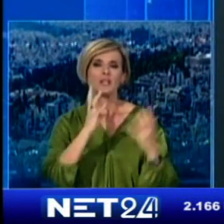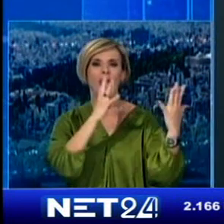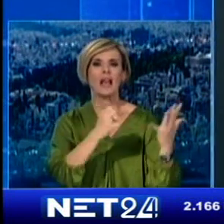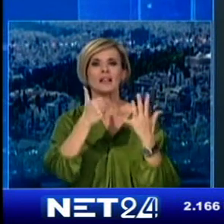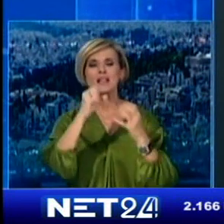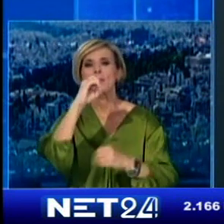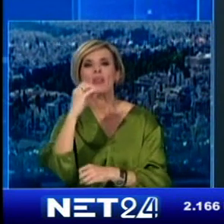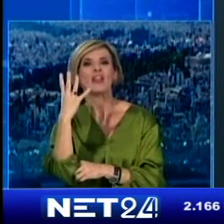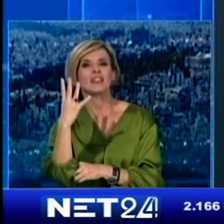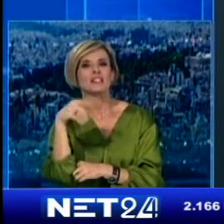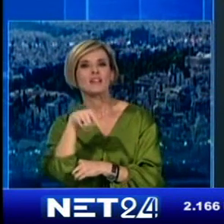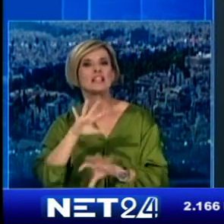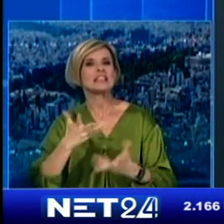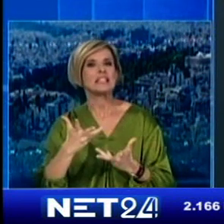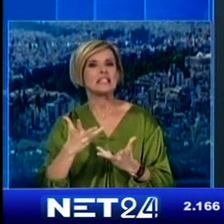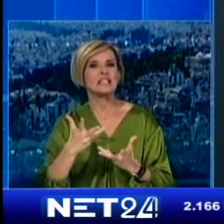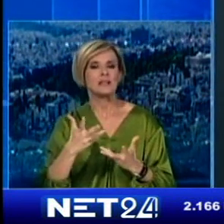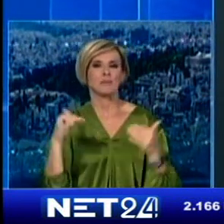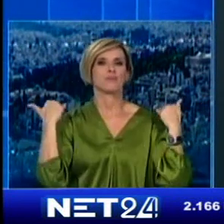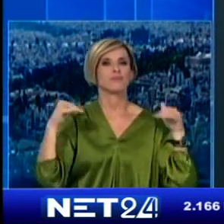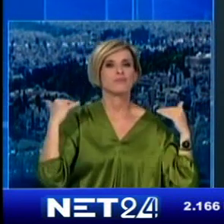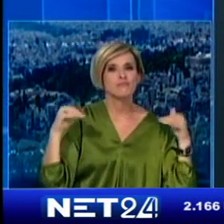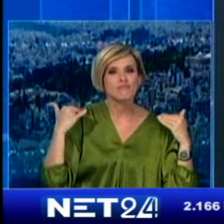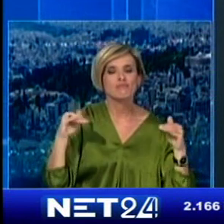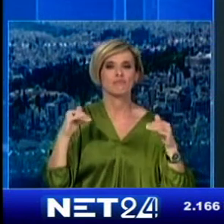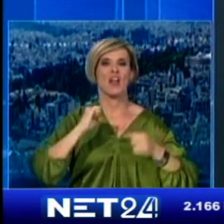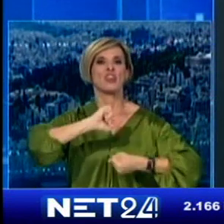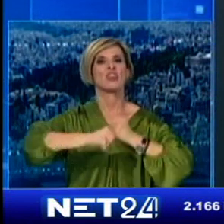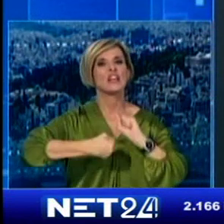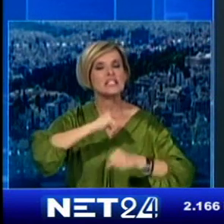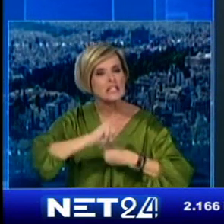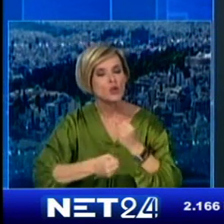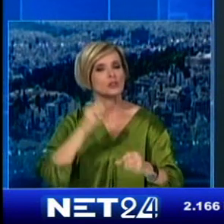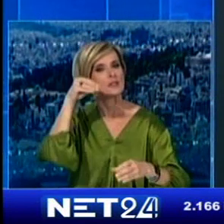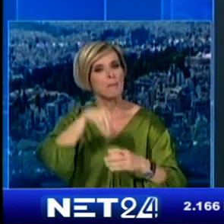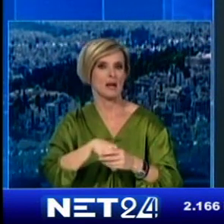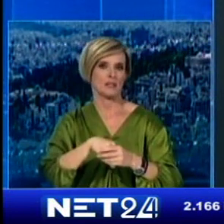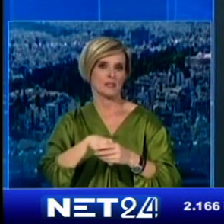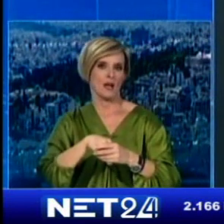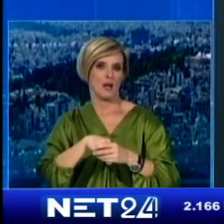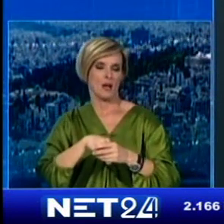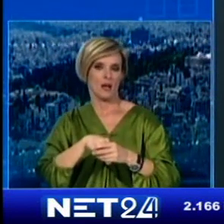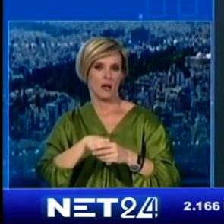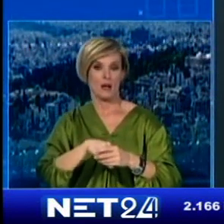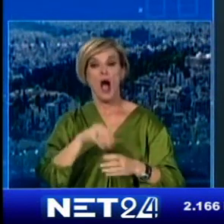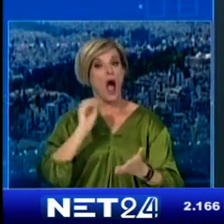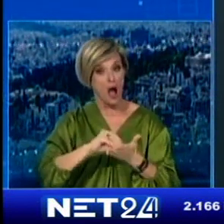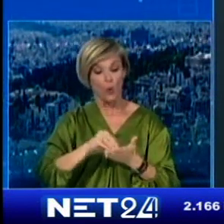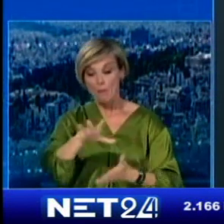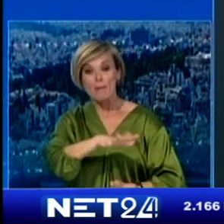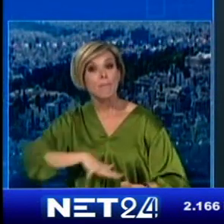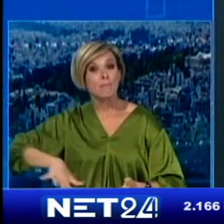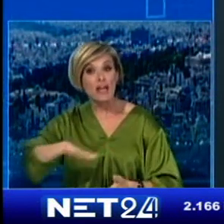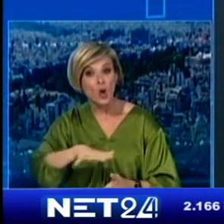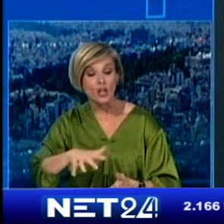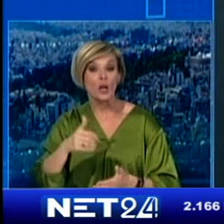9604, που αφορά στη φυσική ευεξία, εντάσσονται όλες οι δραστηριότητες του κωδικού αυτού. Δηλαδή, τόσο στο επίπεδο Β αυξημένου κινδύνου, όσο